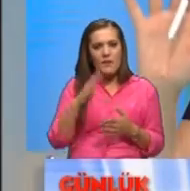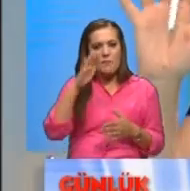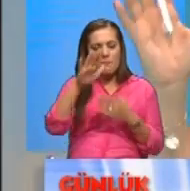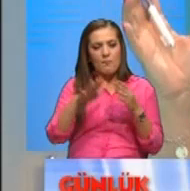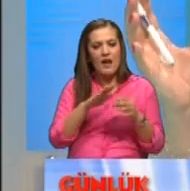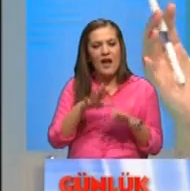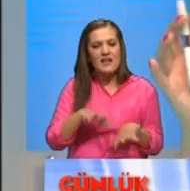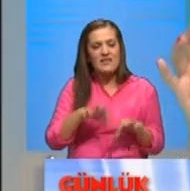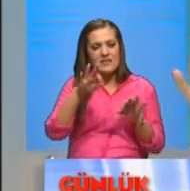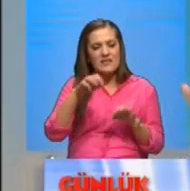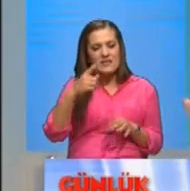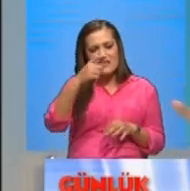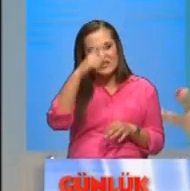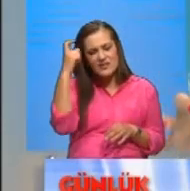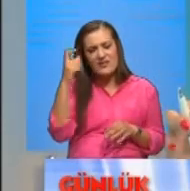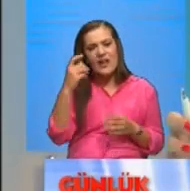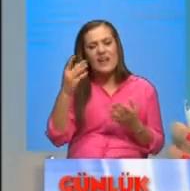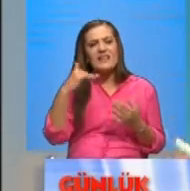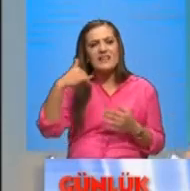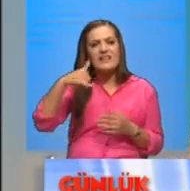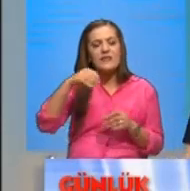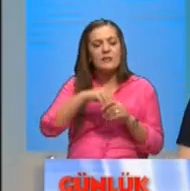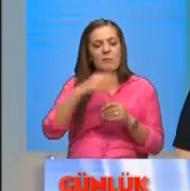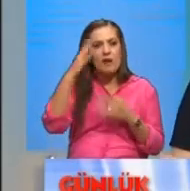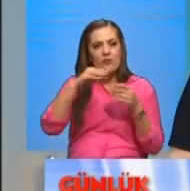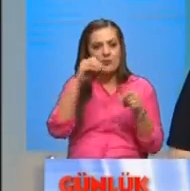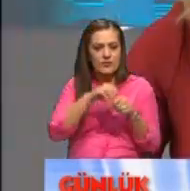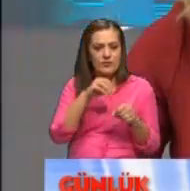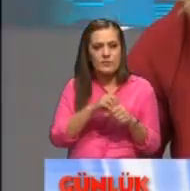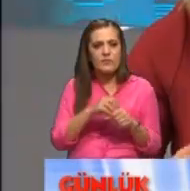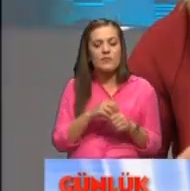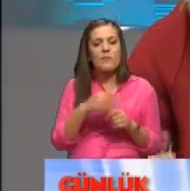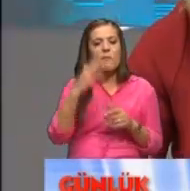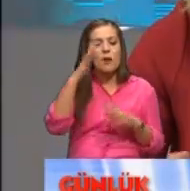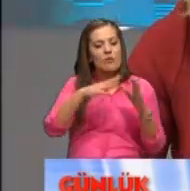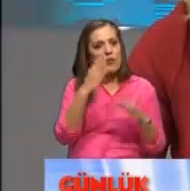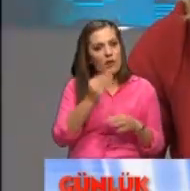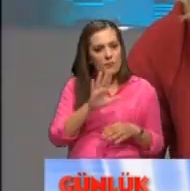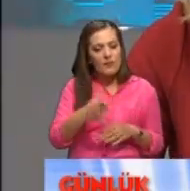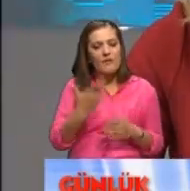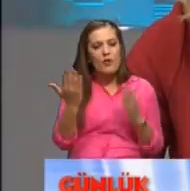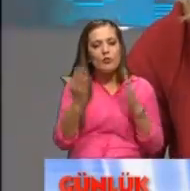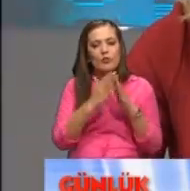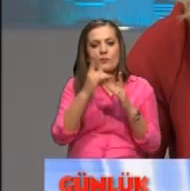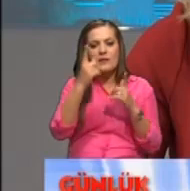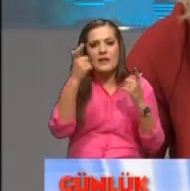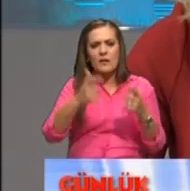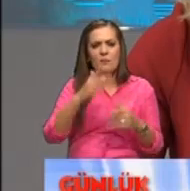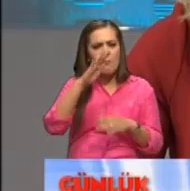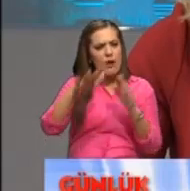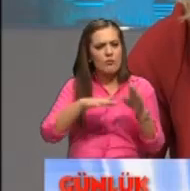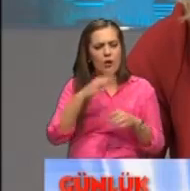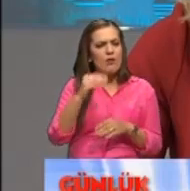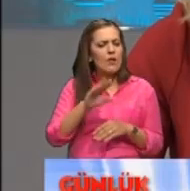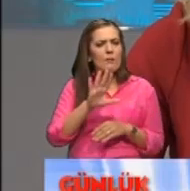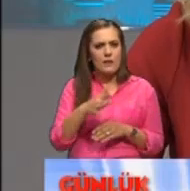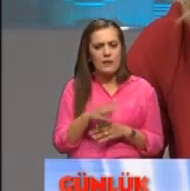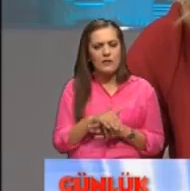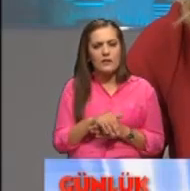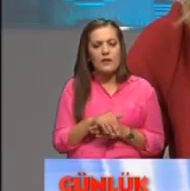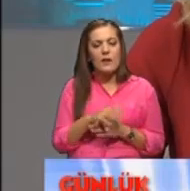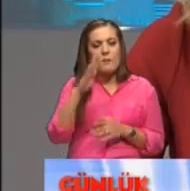olabilir. Hava hazır, sıcakken, ılıkken hava banyonun içinde. Banyo olabilir ya da uygun olan bir ortamda da banyosunu